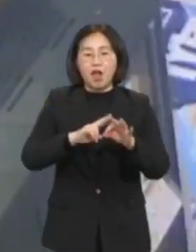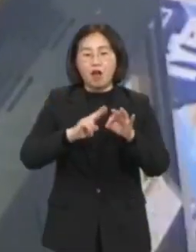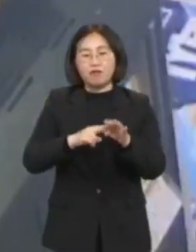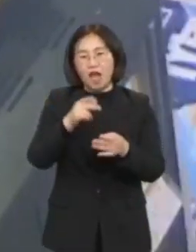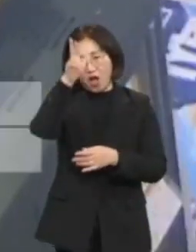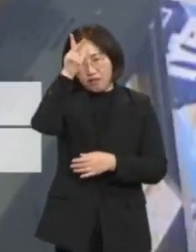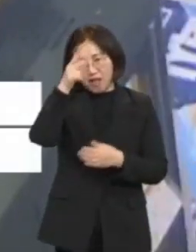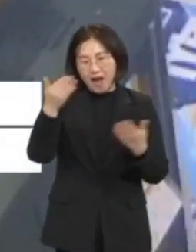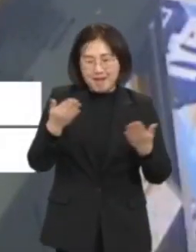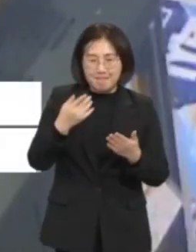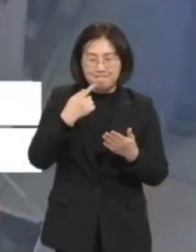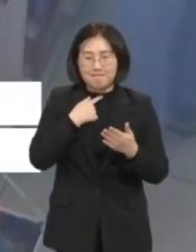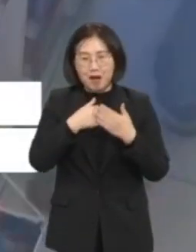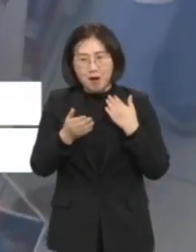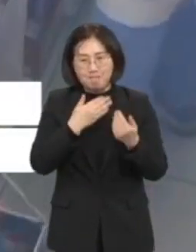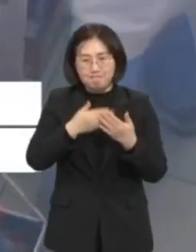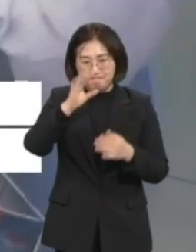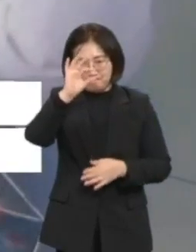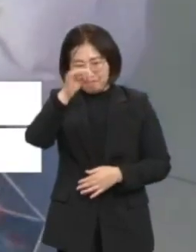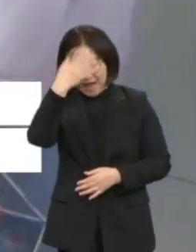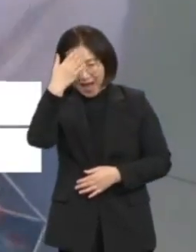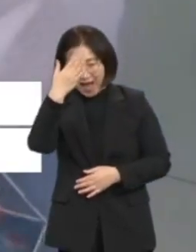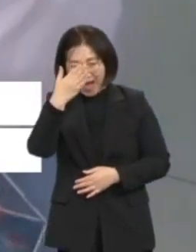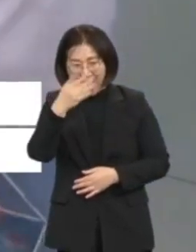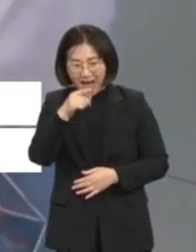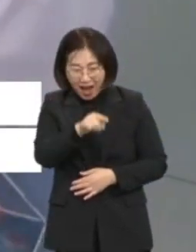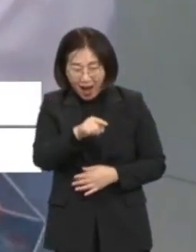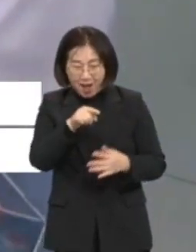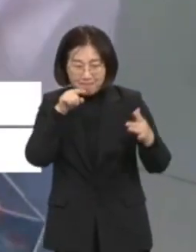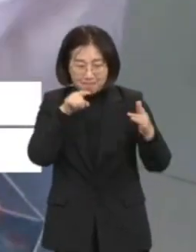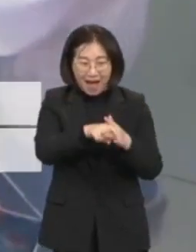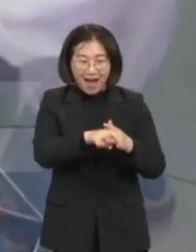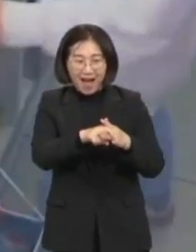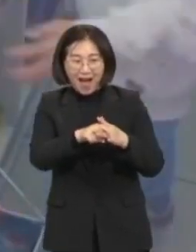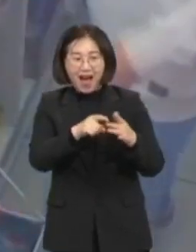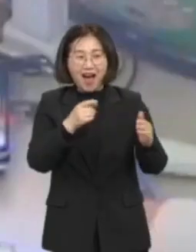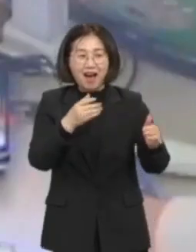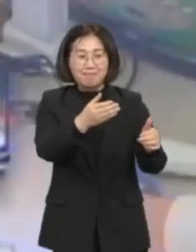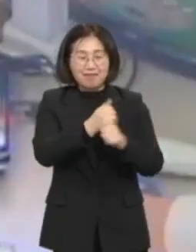쌓인 남다른 촉을 발휘해 범인 검거에 나선 현직 경찰의 기지가